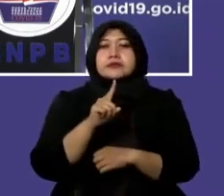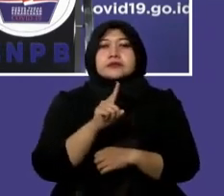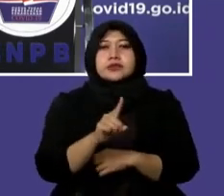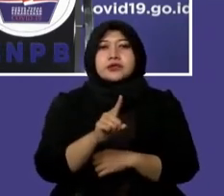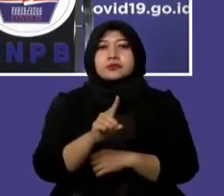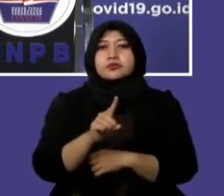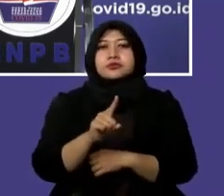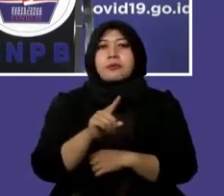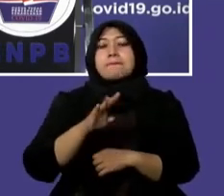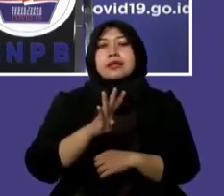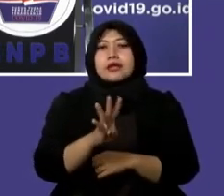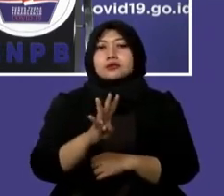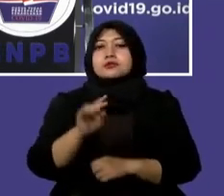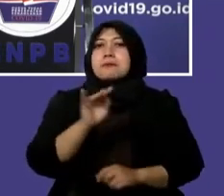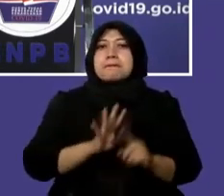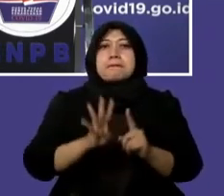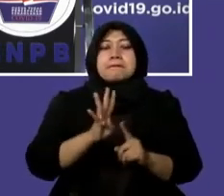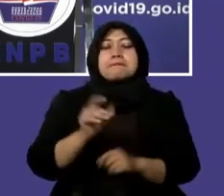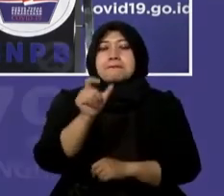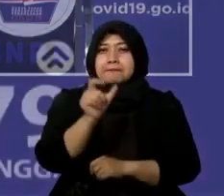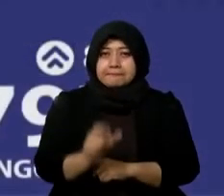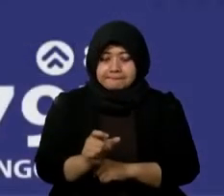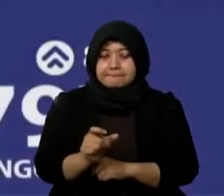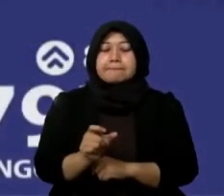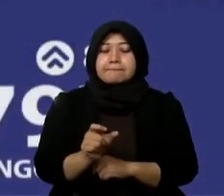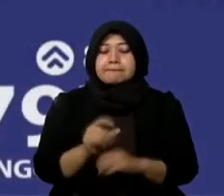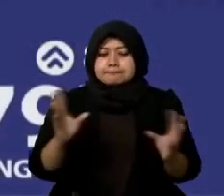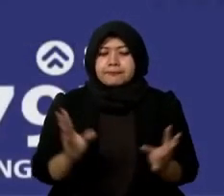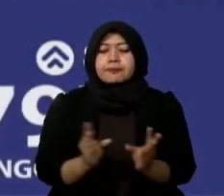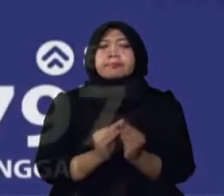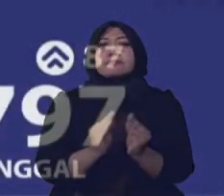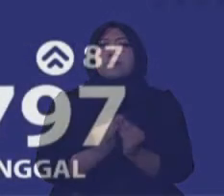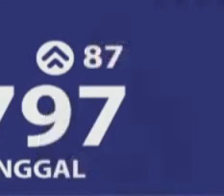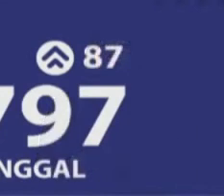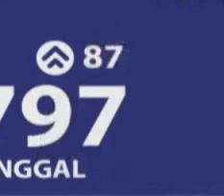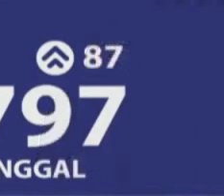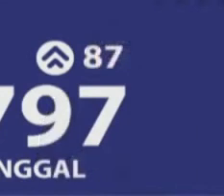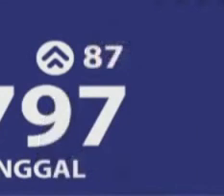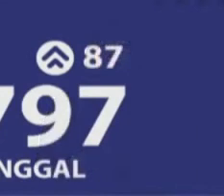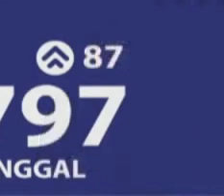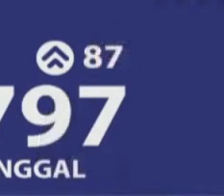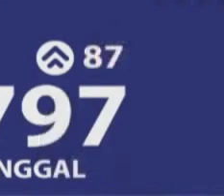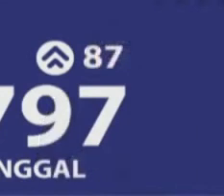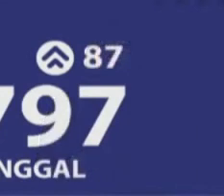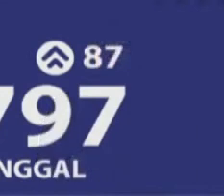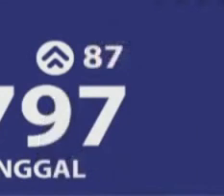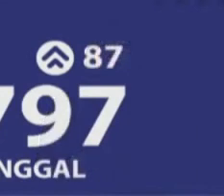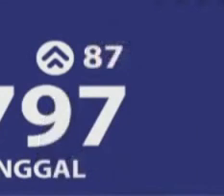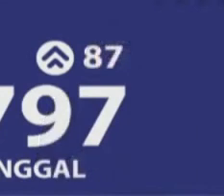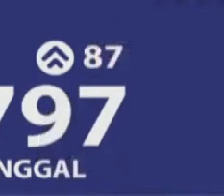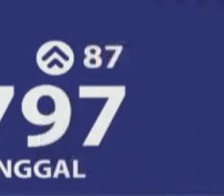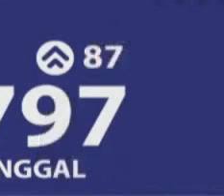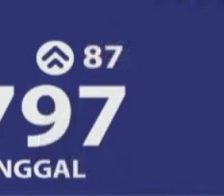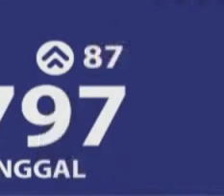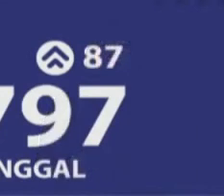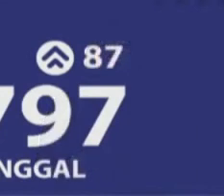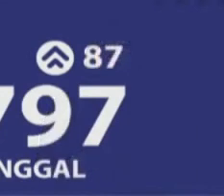1.414 orang, sehingga total sembuh menjadi